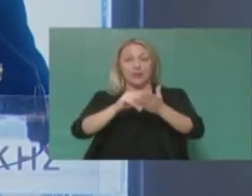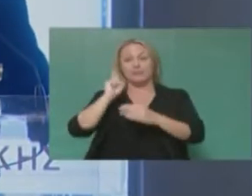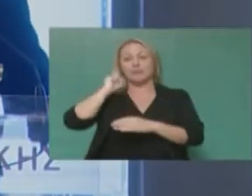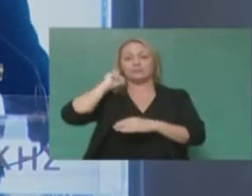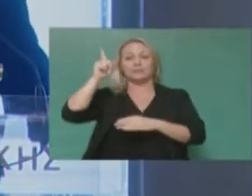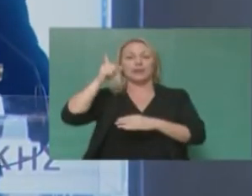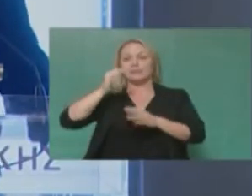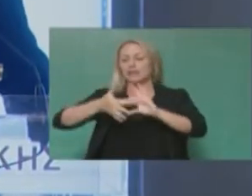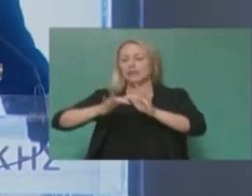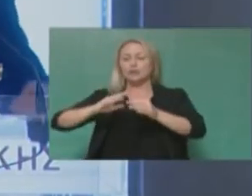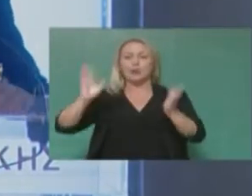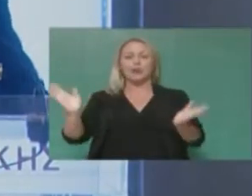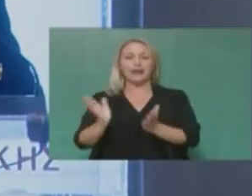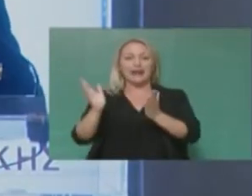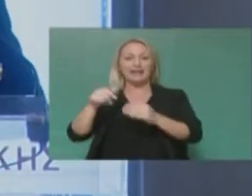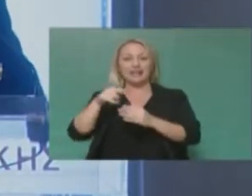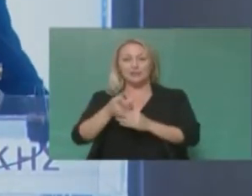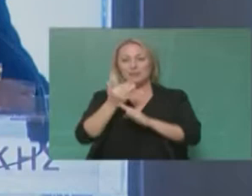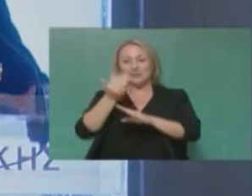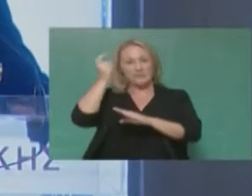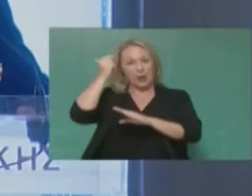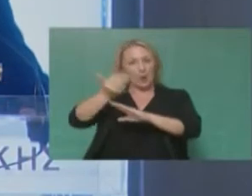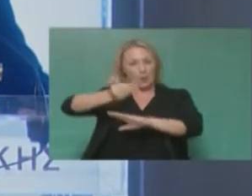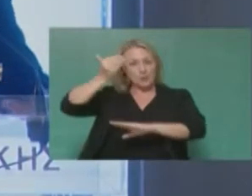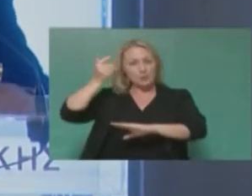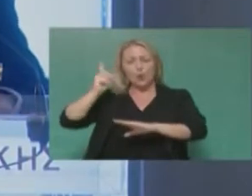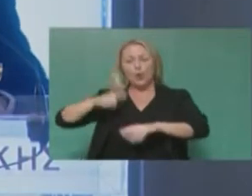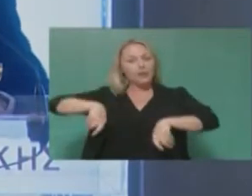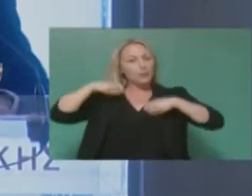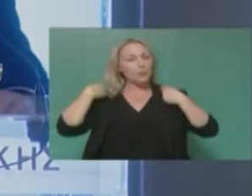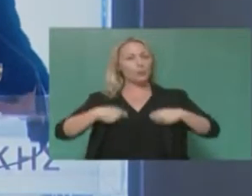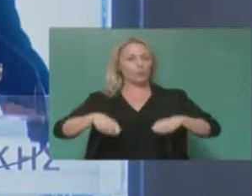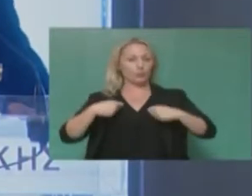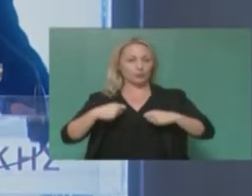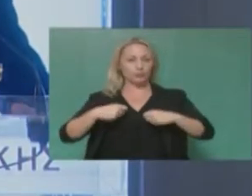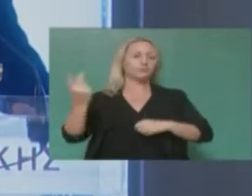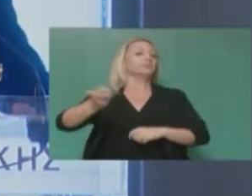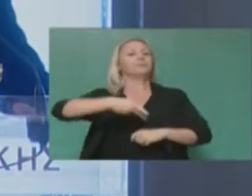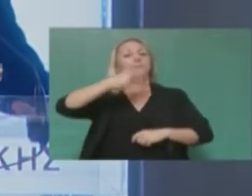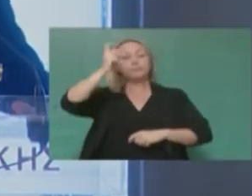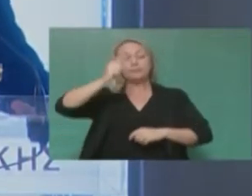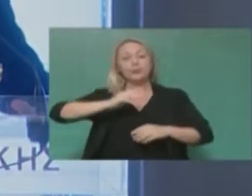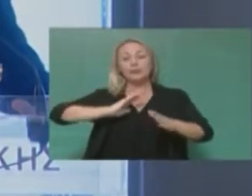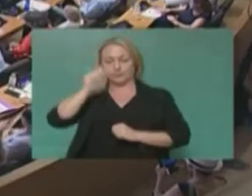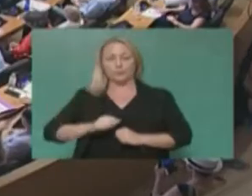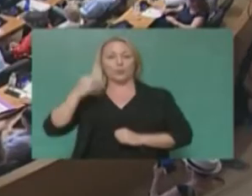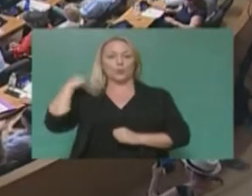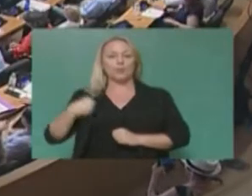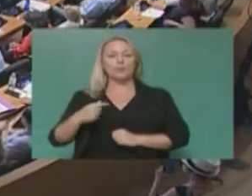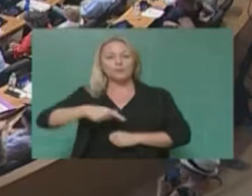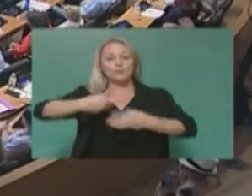δεν εσυντήρησε αλλά πλούτος. Η διοργάνωση εκδηλώσεων και υπεράσπισης δικαιωμάτων δεν είναι παραξενιά.